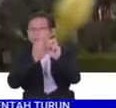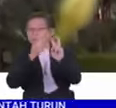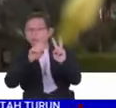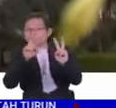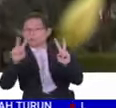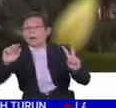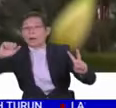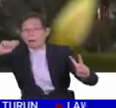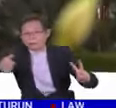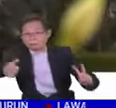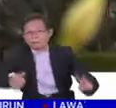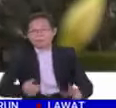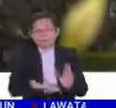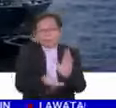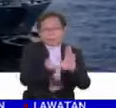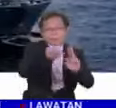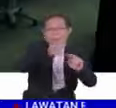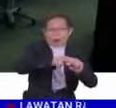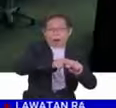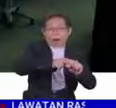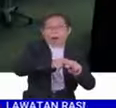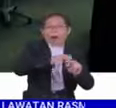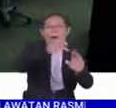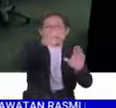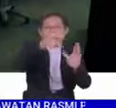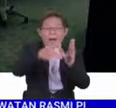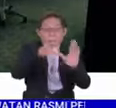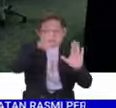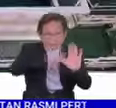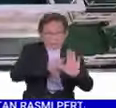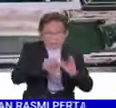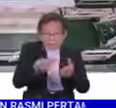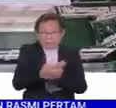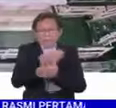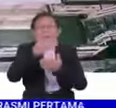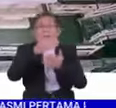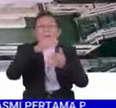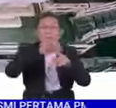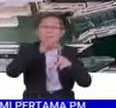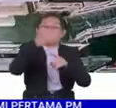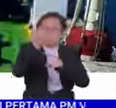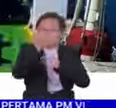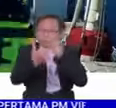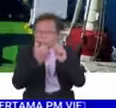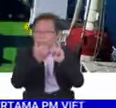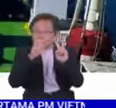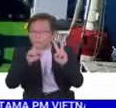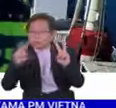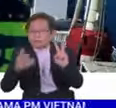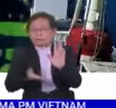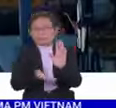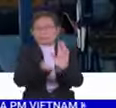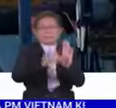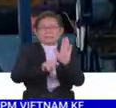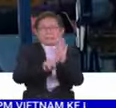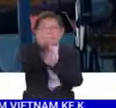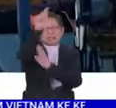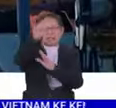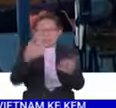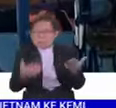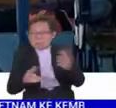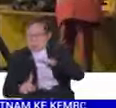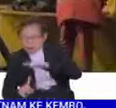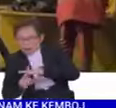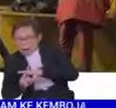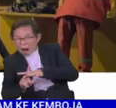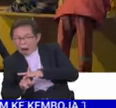esok. Sementara itu, kenaikan harga minyak mentah pada separuh pertama 2022 dan parasnya yang tinggi mungkin mencetuskan